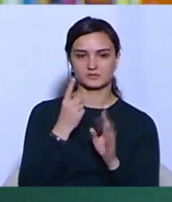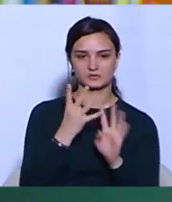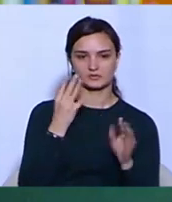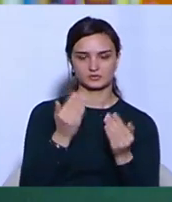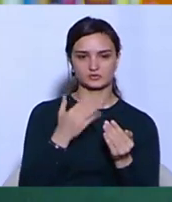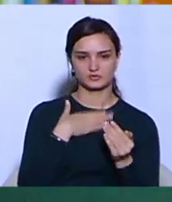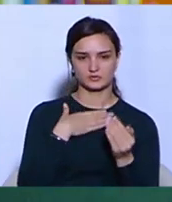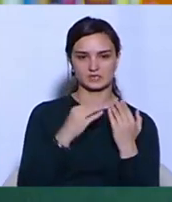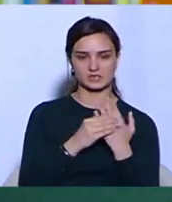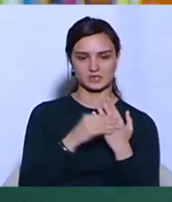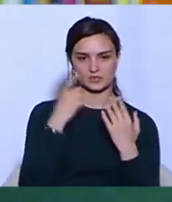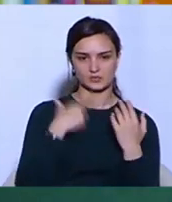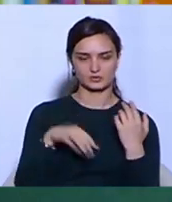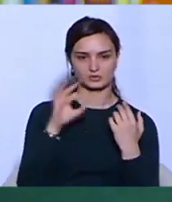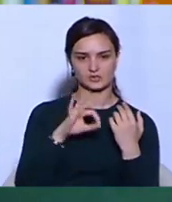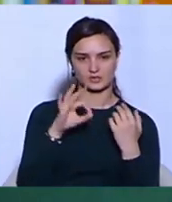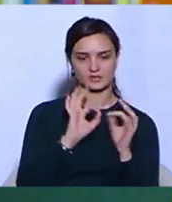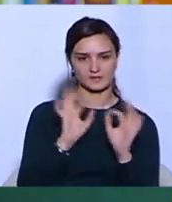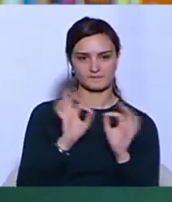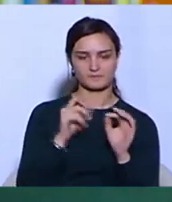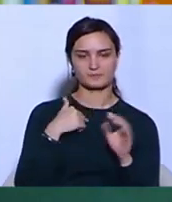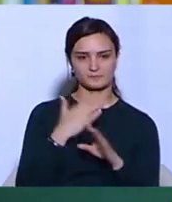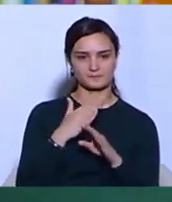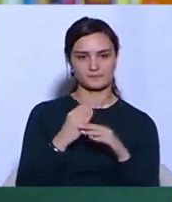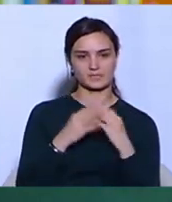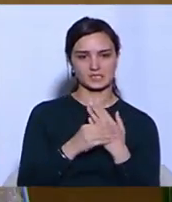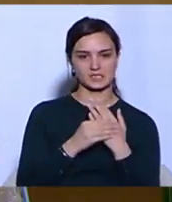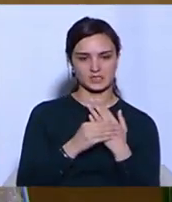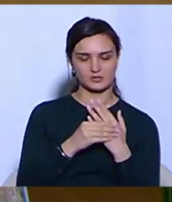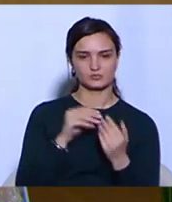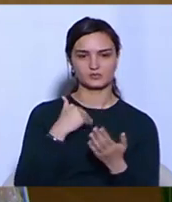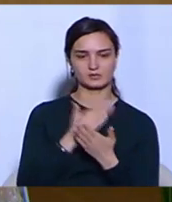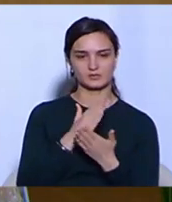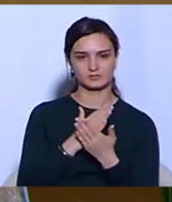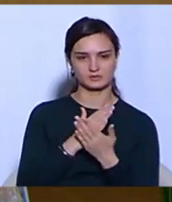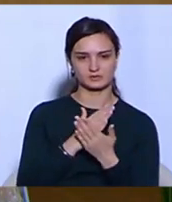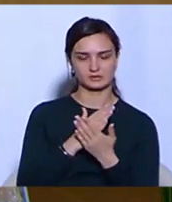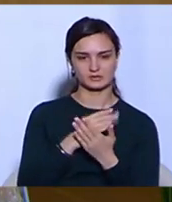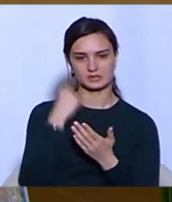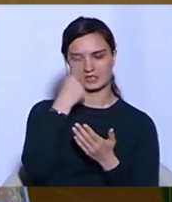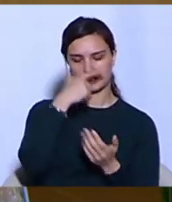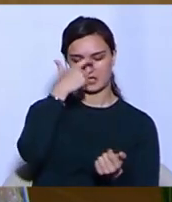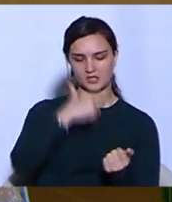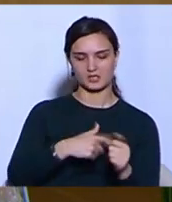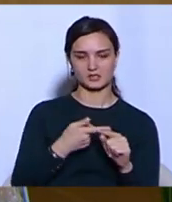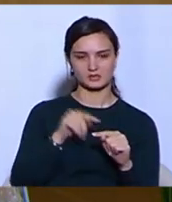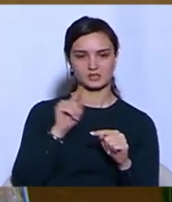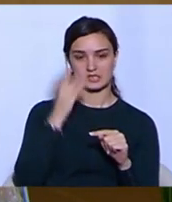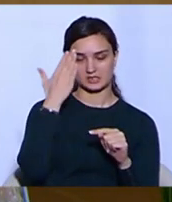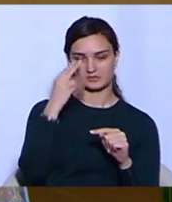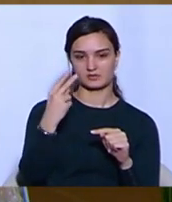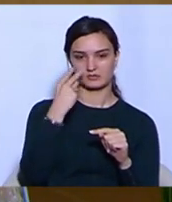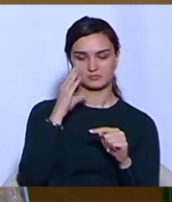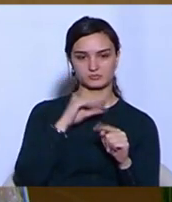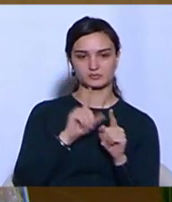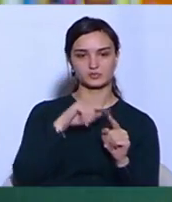რიგში ჩვენი სხეულის შესახებ უნდა გავიგოთ, ხომ? რომ ჩვენ გვაქვს სხეული, ჩვენ გვაქვს გარეგანი, ანუ ის რაც სხვის სიტუალიტეტს